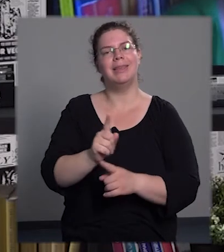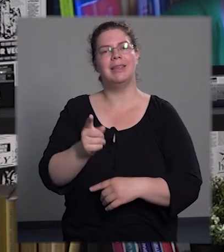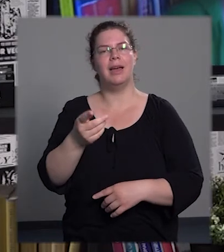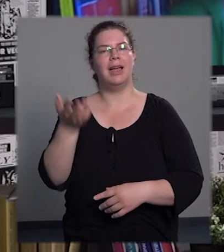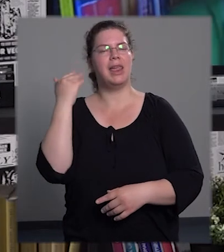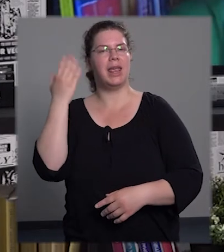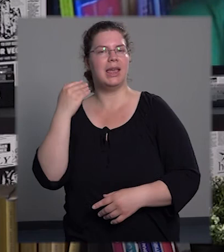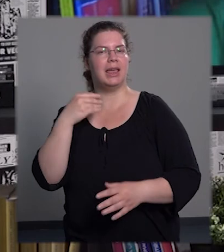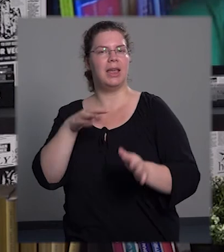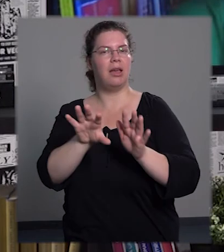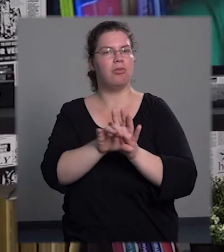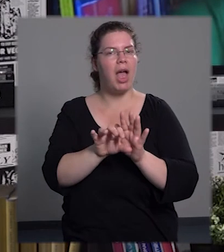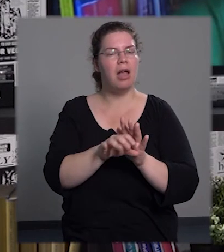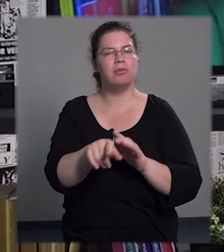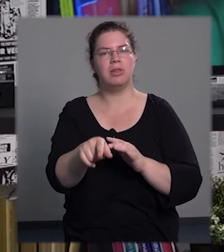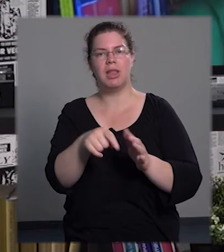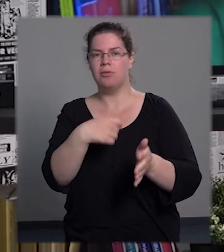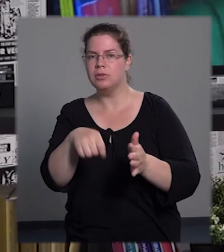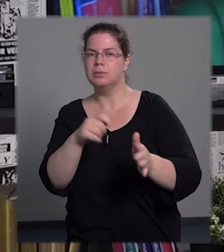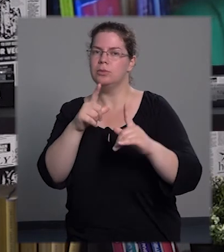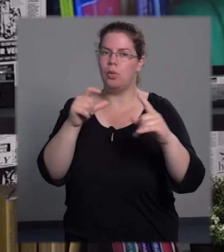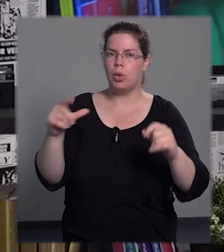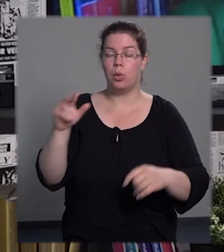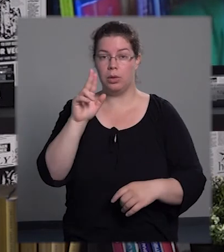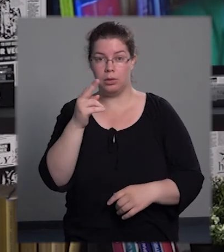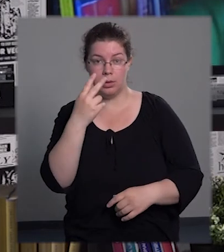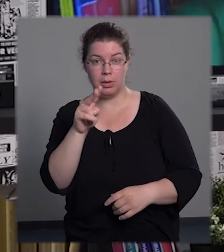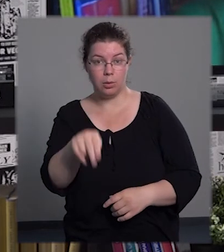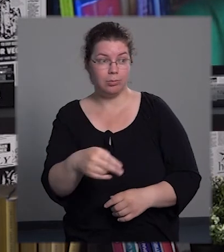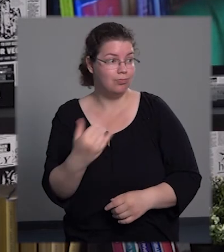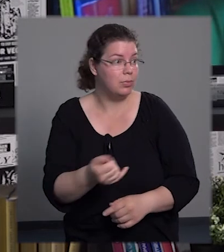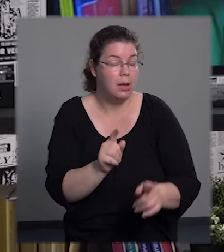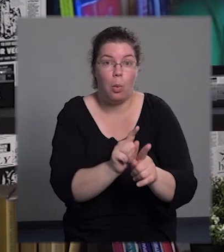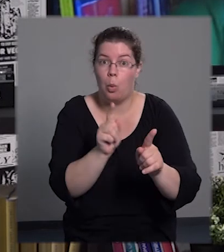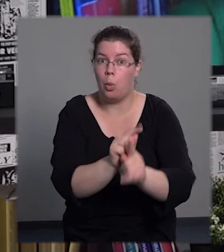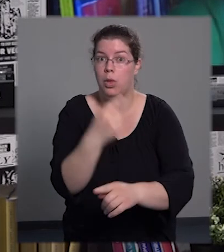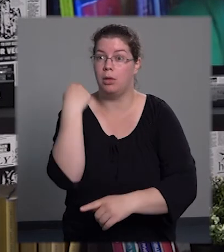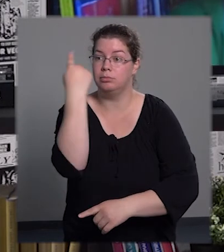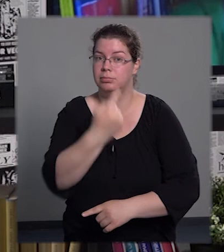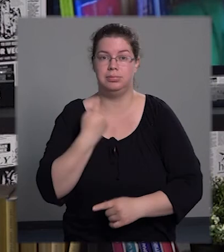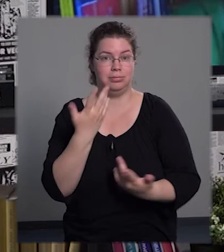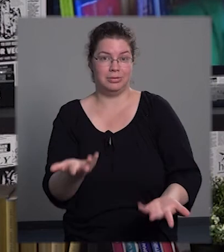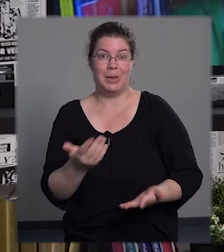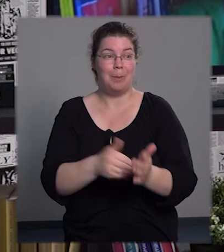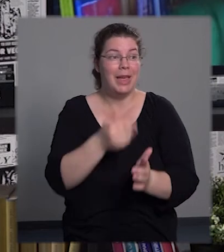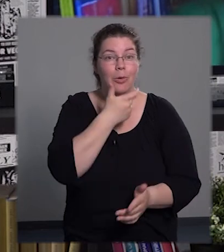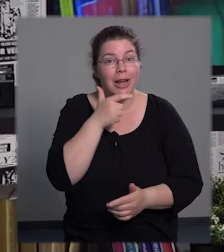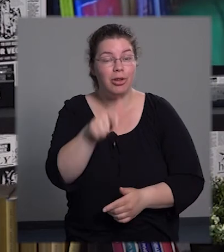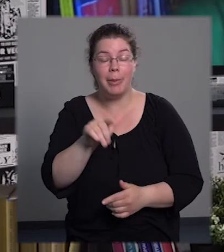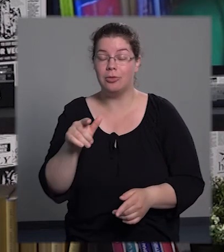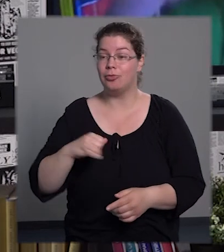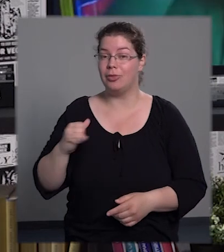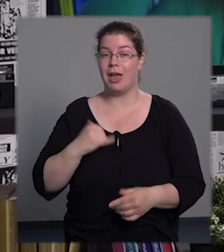felvételeket, filmfelvételeket, fotókat nézzünk róla, mindig teljesen ugyanúgy nézett ki. Tehát még öregségében is fiatal volt. Mindig